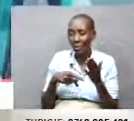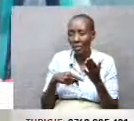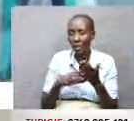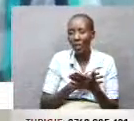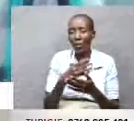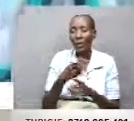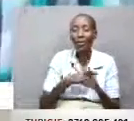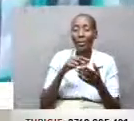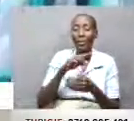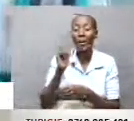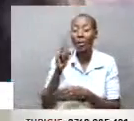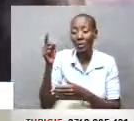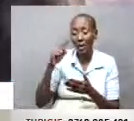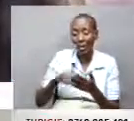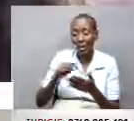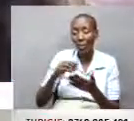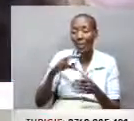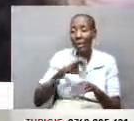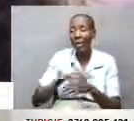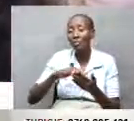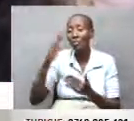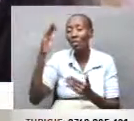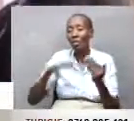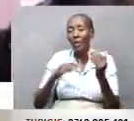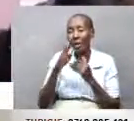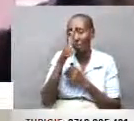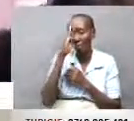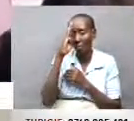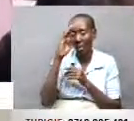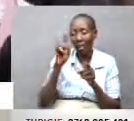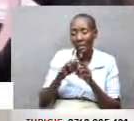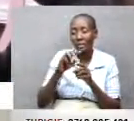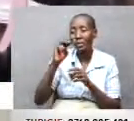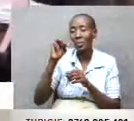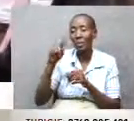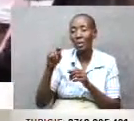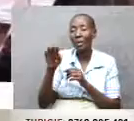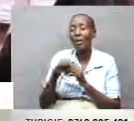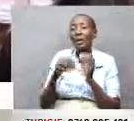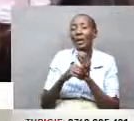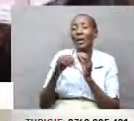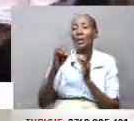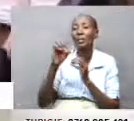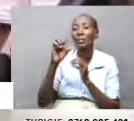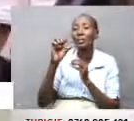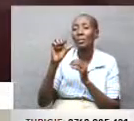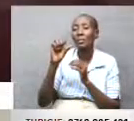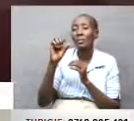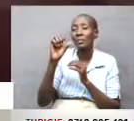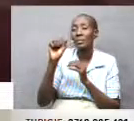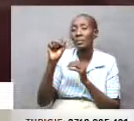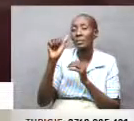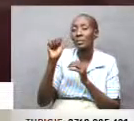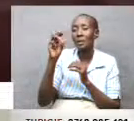kikuja hapa leo tutashinda Bungoma. Kandona hayo, mbunge wa Saboti Kalebu Amisi kupitia meneja wa bunge hilo Luke Naibey ameendelea kudai fidia